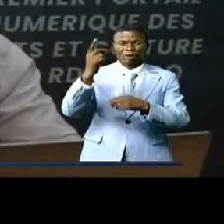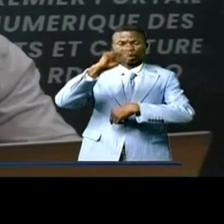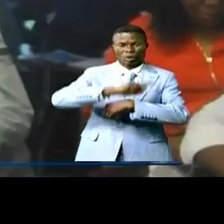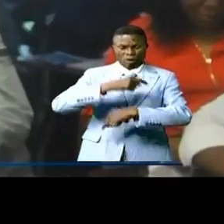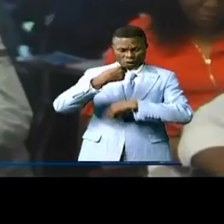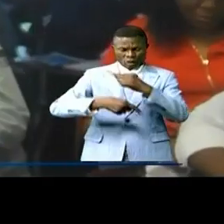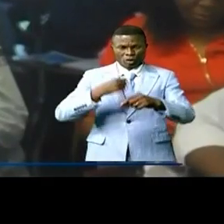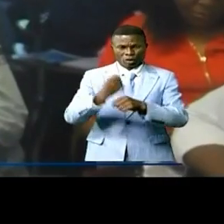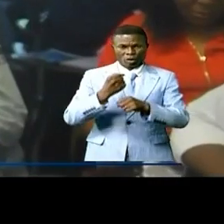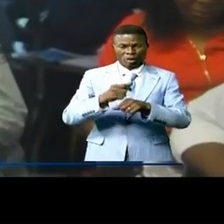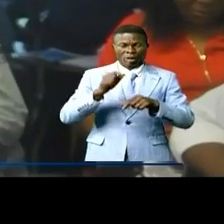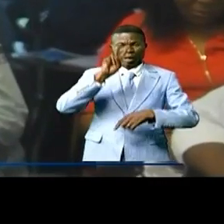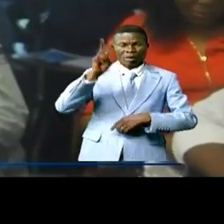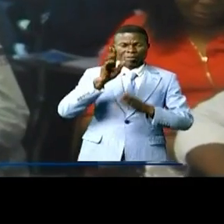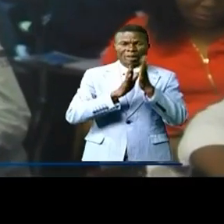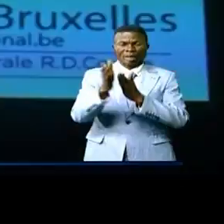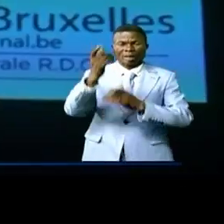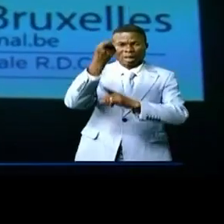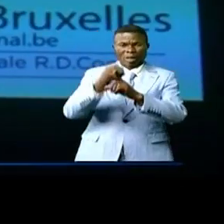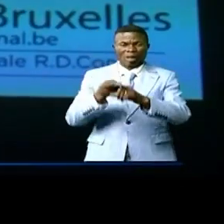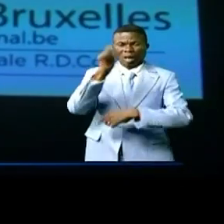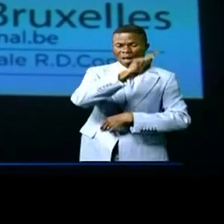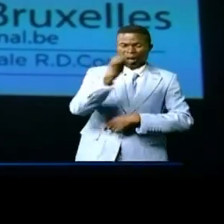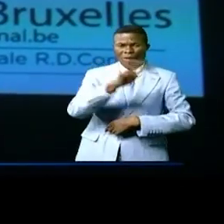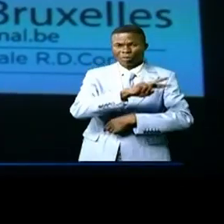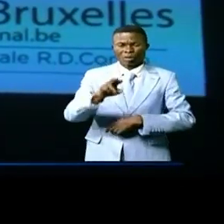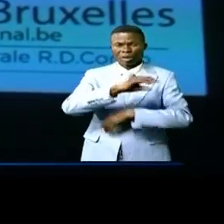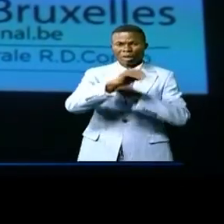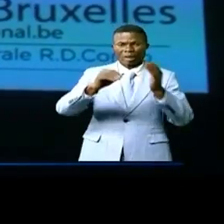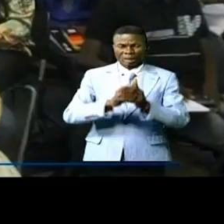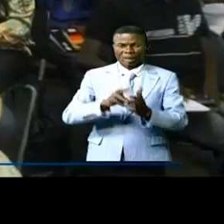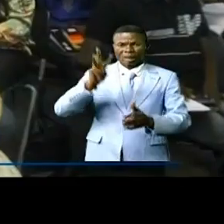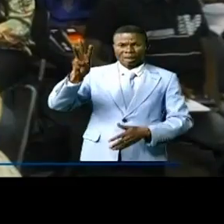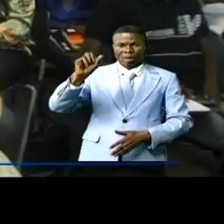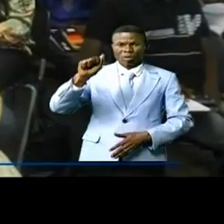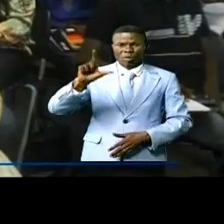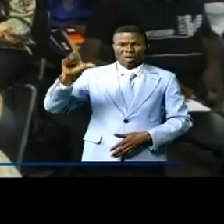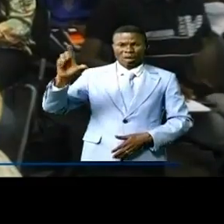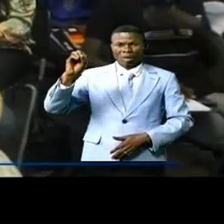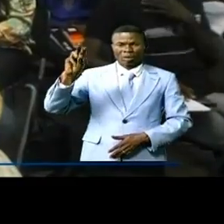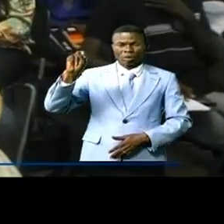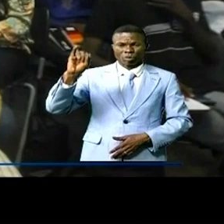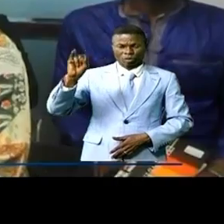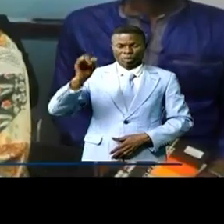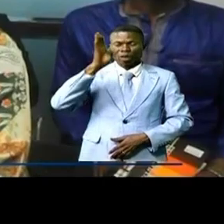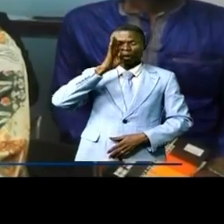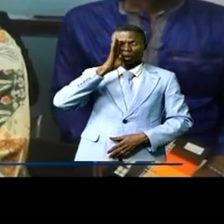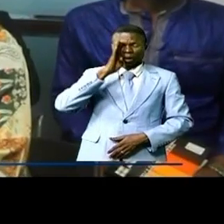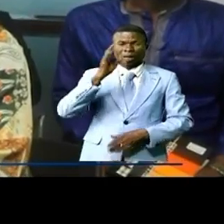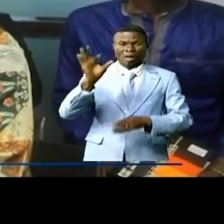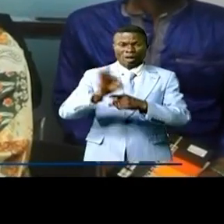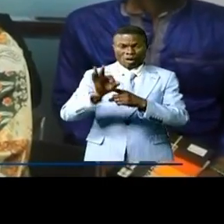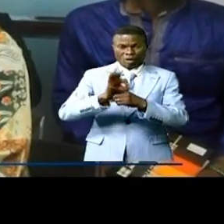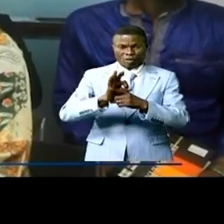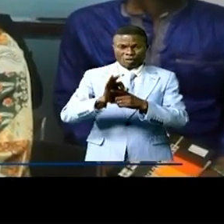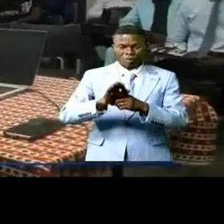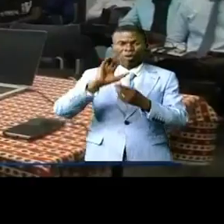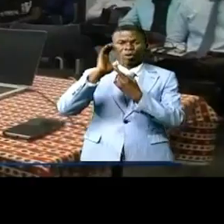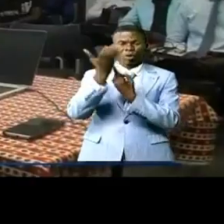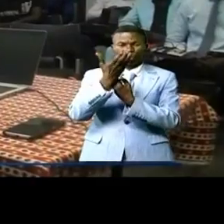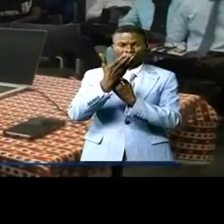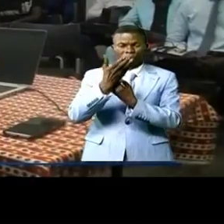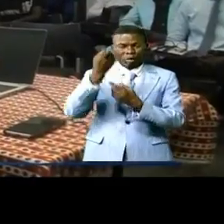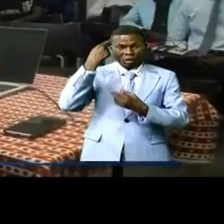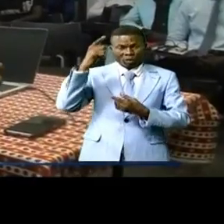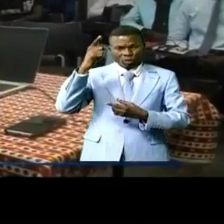ouverts ce vendredi qu'ils avaient 2022 au centre wallonie bruxelles ces assises constituent pour les journalistes culturels et envies